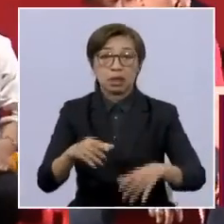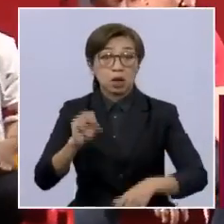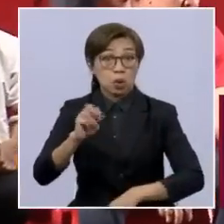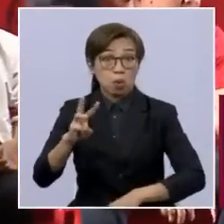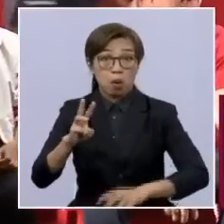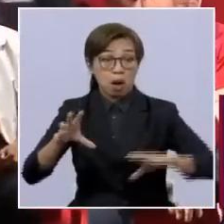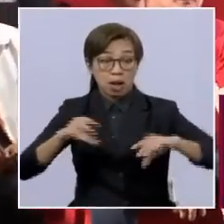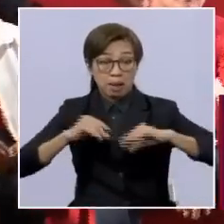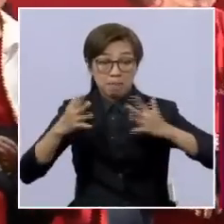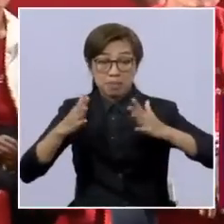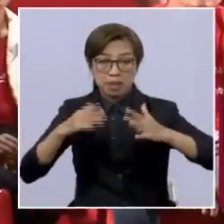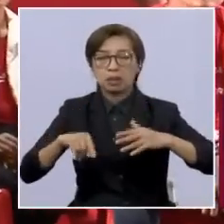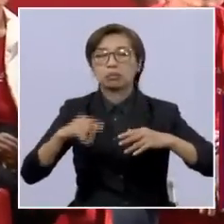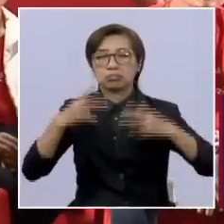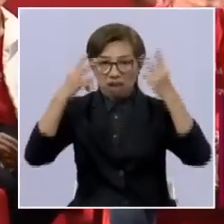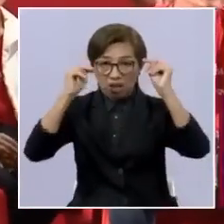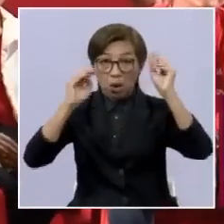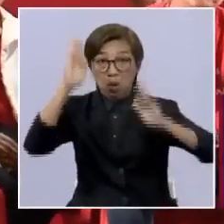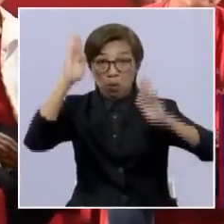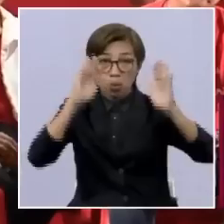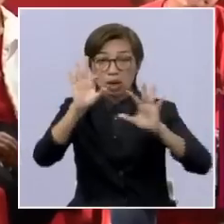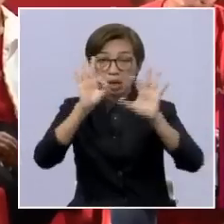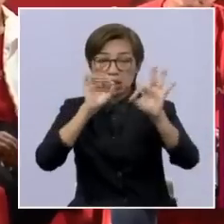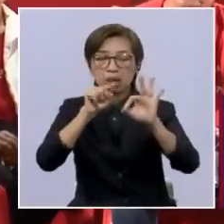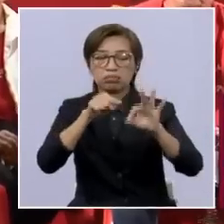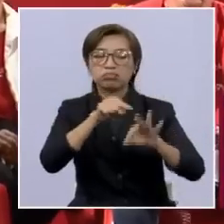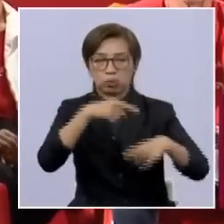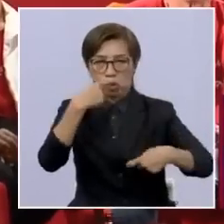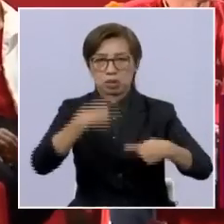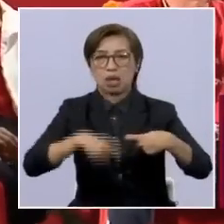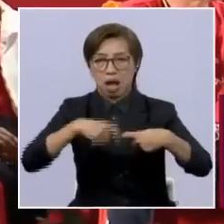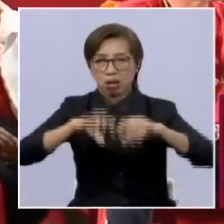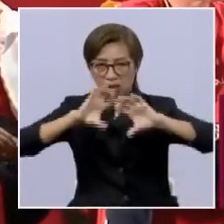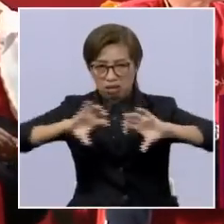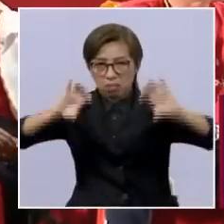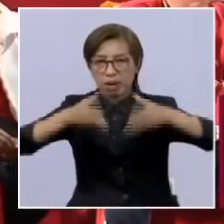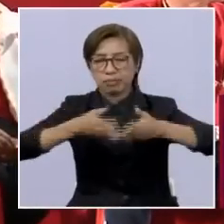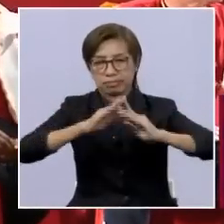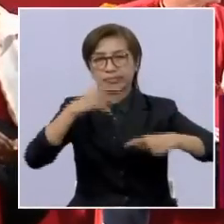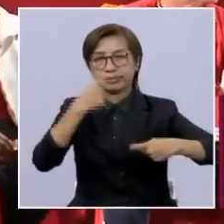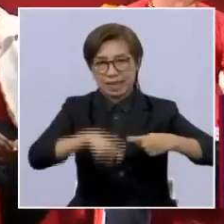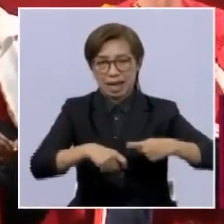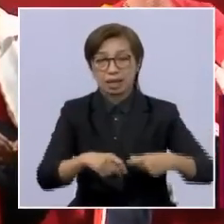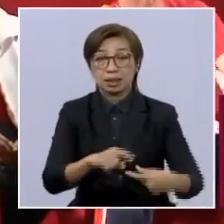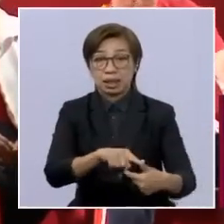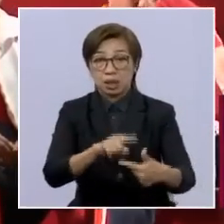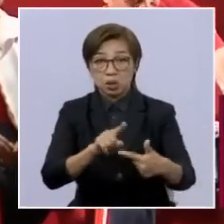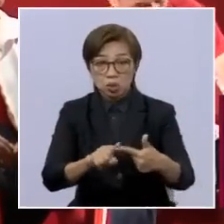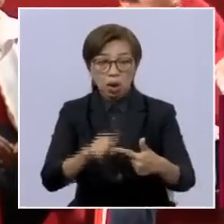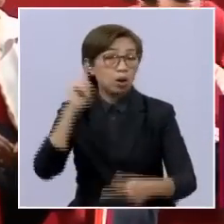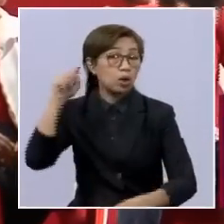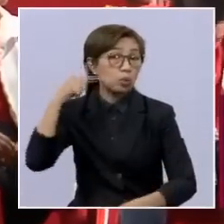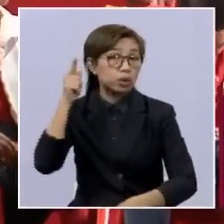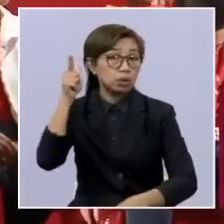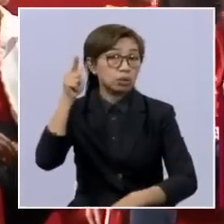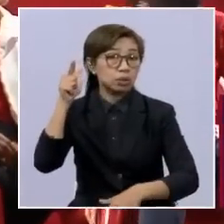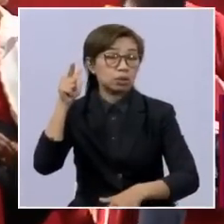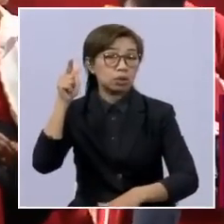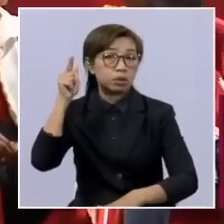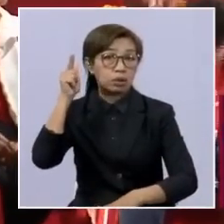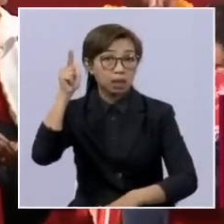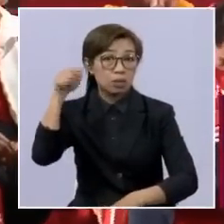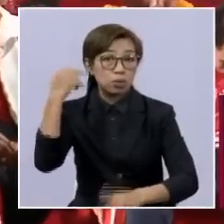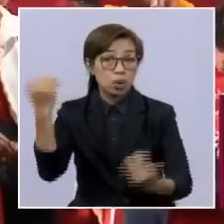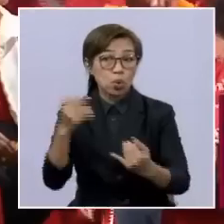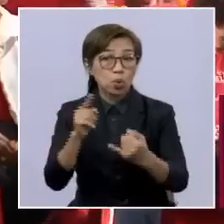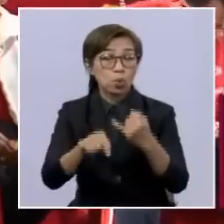เนี่ยก็คงจะยากในการจัดตั้งรัฐบาลทีนี้ไปดูว่าที่แคนดิเดตอย่างคุณอุ๊งอิ๊งนะฮะความได้เปรียบก็คือคุณอุ๊งอิ๊งไม่จำเป็นต้อง